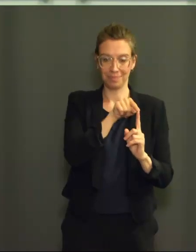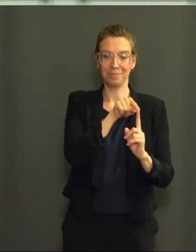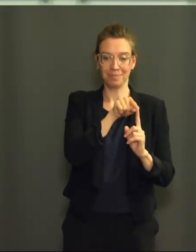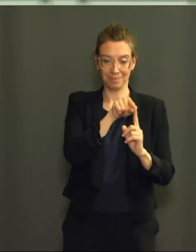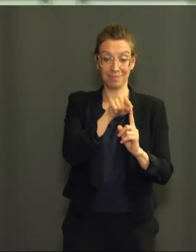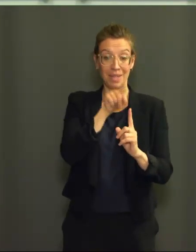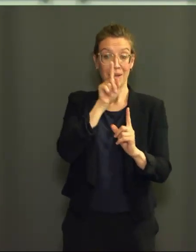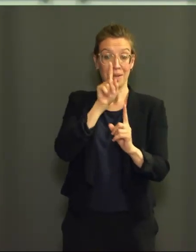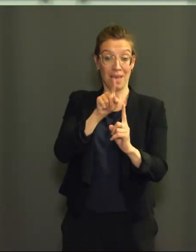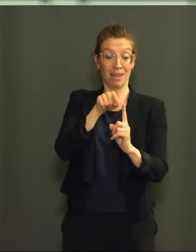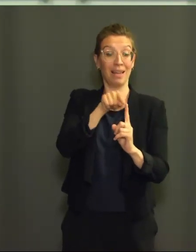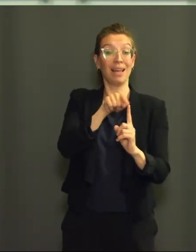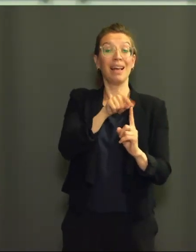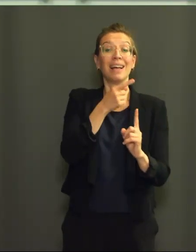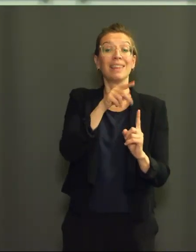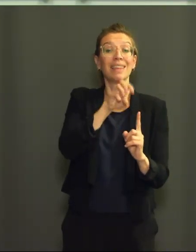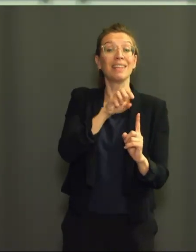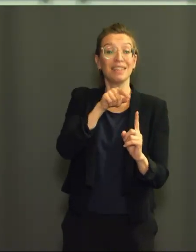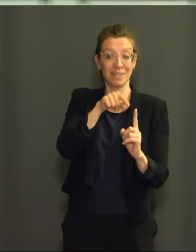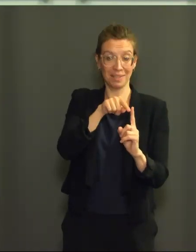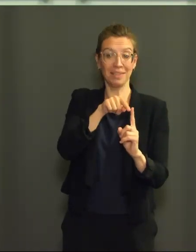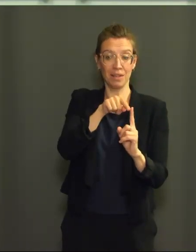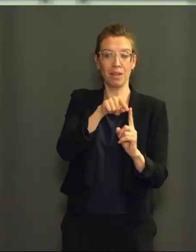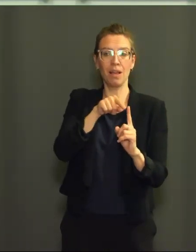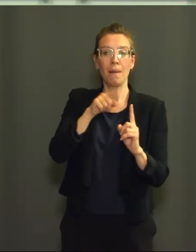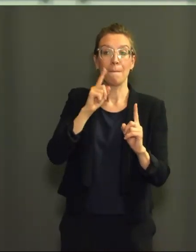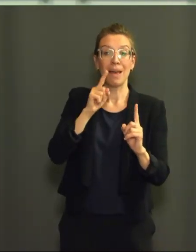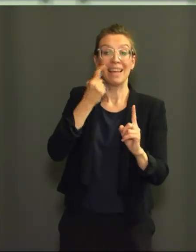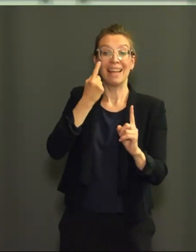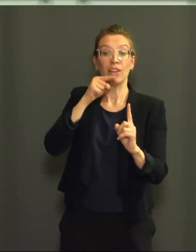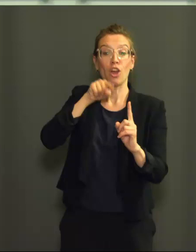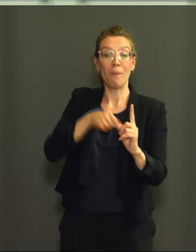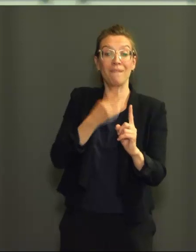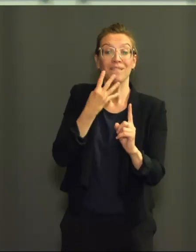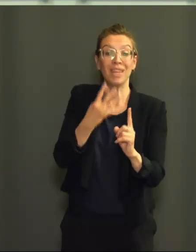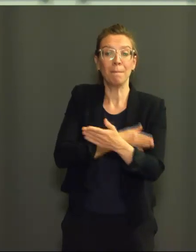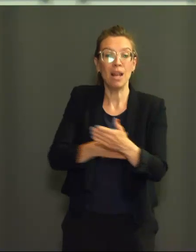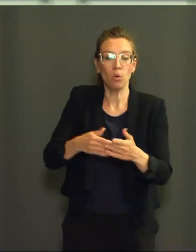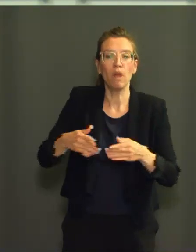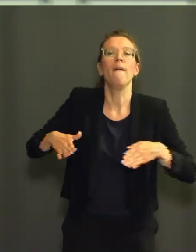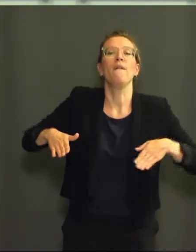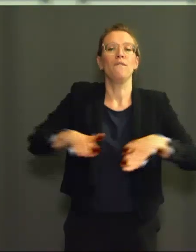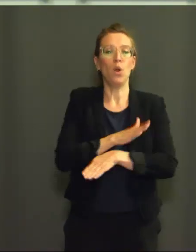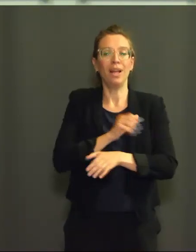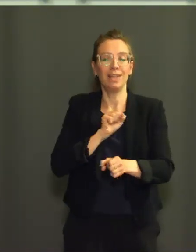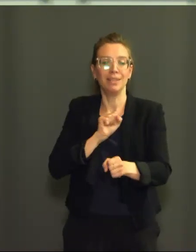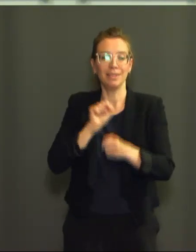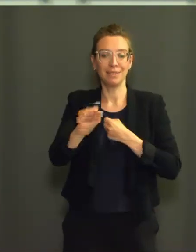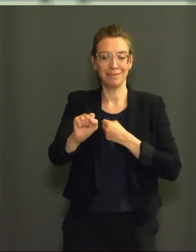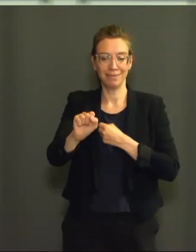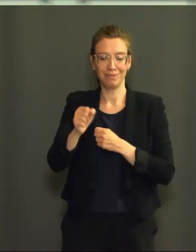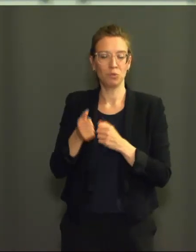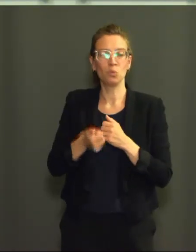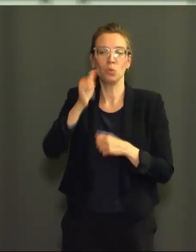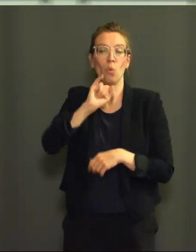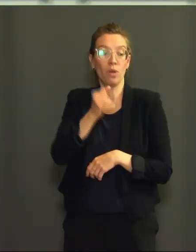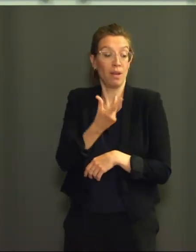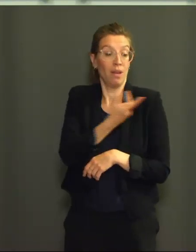2 dosissen 14 dagen eerder of nog daarvoor hadden gekregen. In die groep